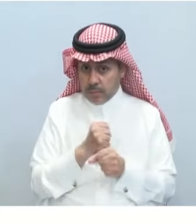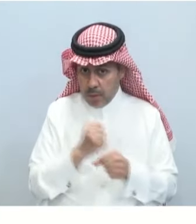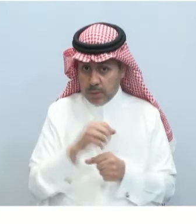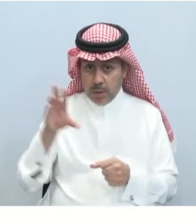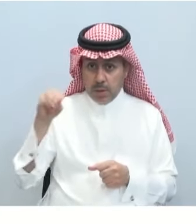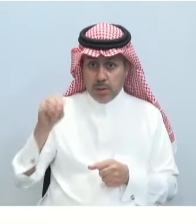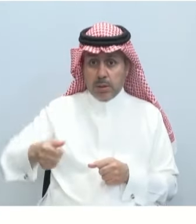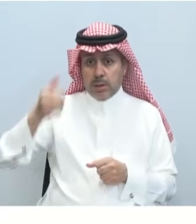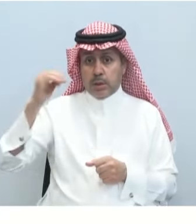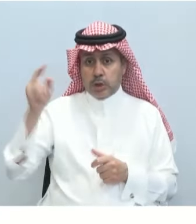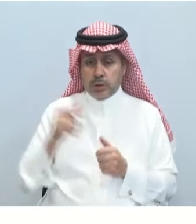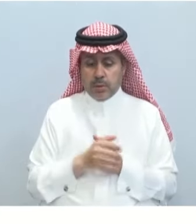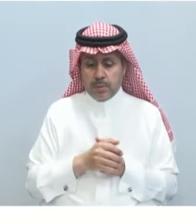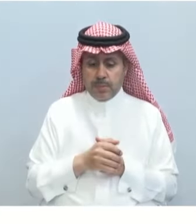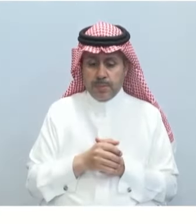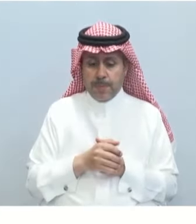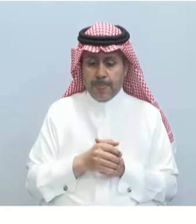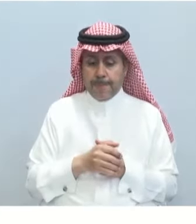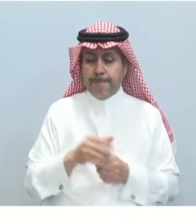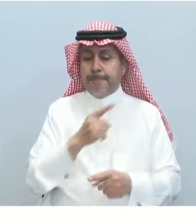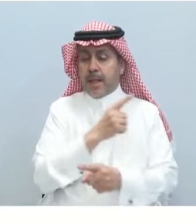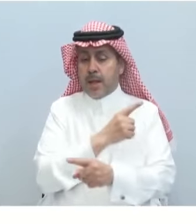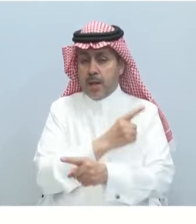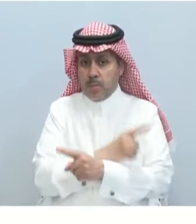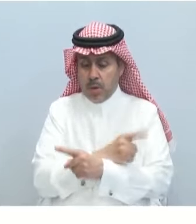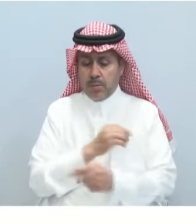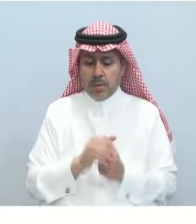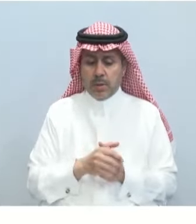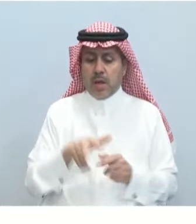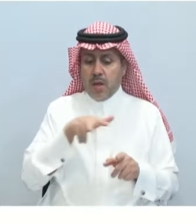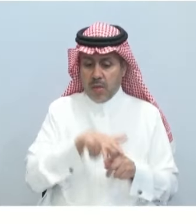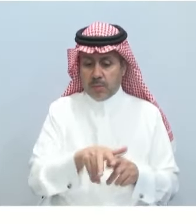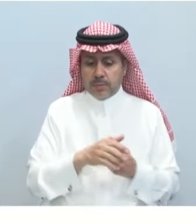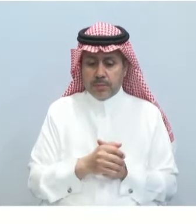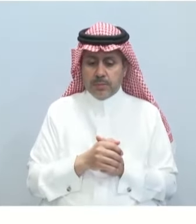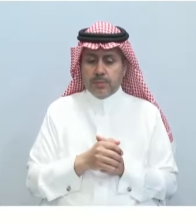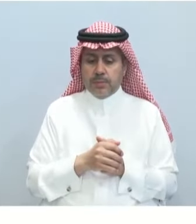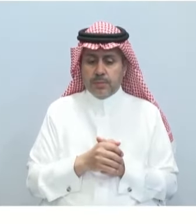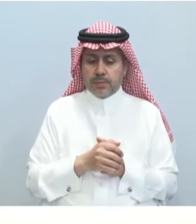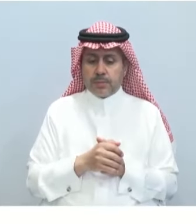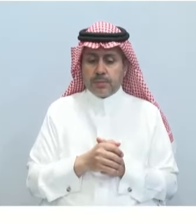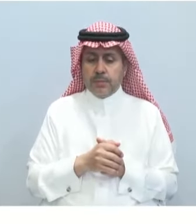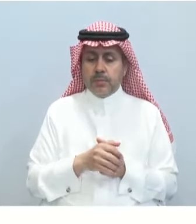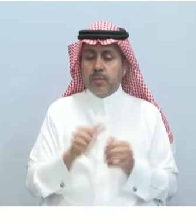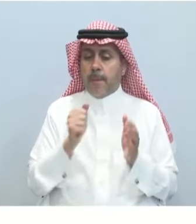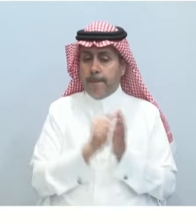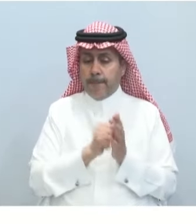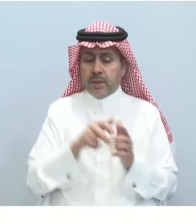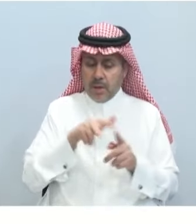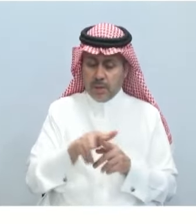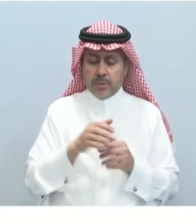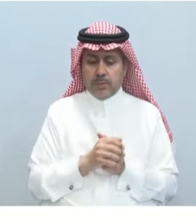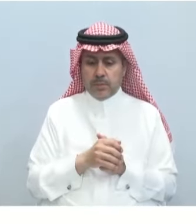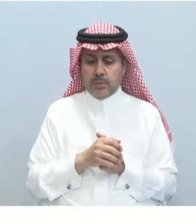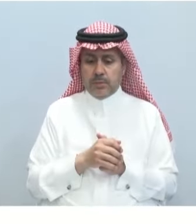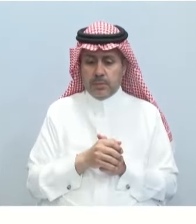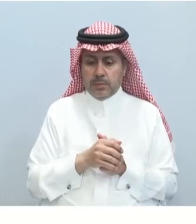هاجر بابلاغ معلمتها في المدرسه عن حاله الايذاء التي تتعرض لها في البيت فلاحظ معي هنا الاذى